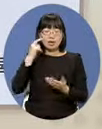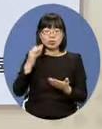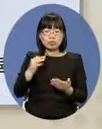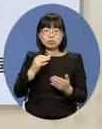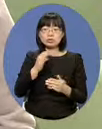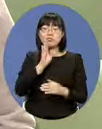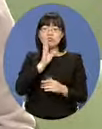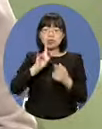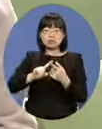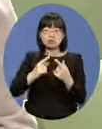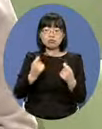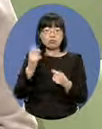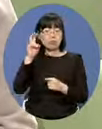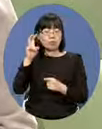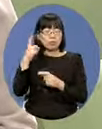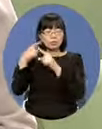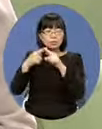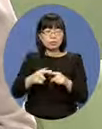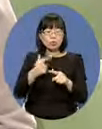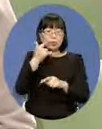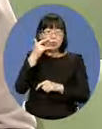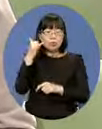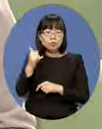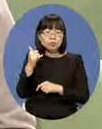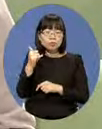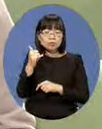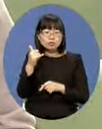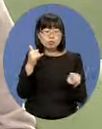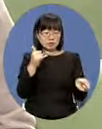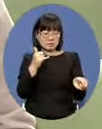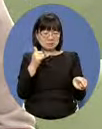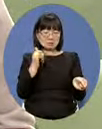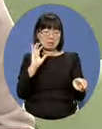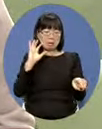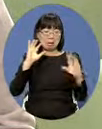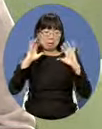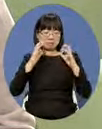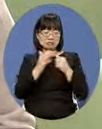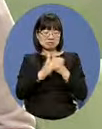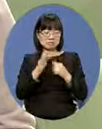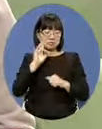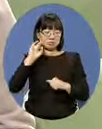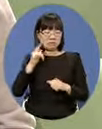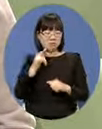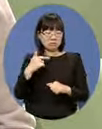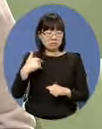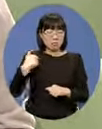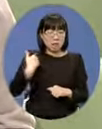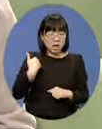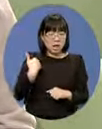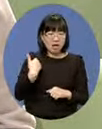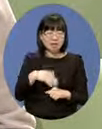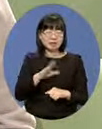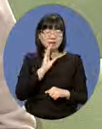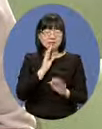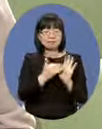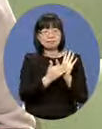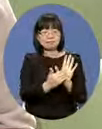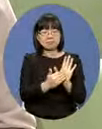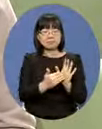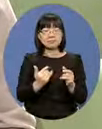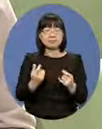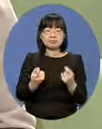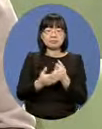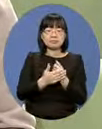수도 있어요. 그렇죠. 그런데 무조건 부모님은 너는 아직 어려서 틀려. 몰라라고 하는 건 정말 금물이에요.